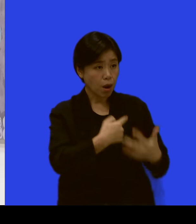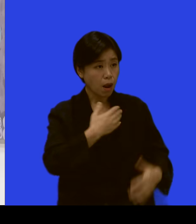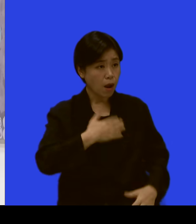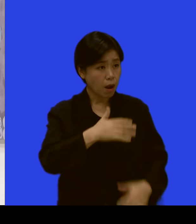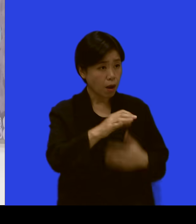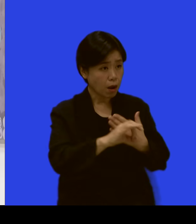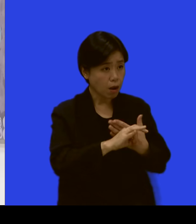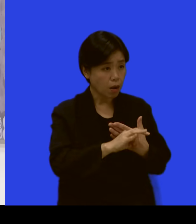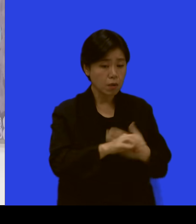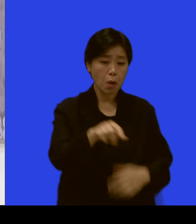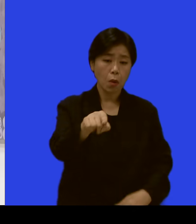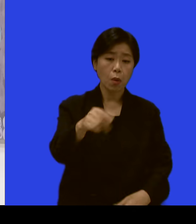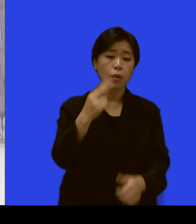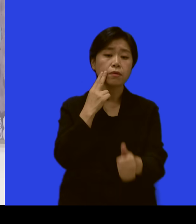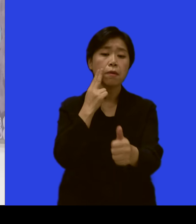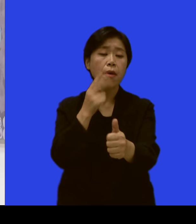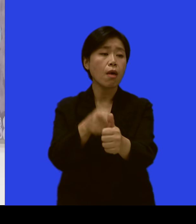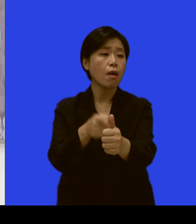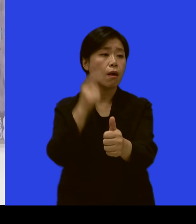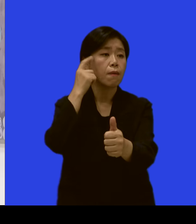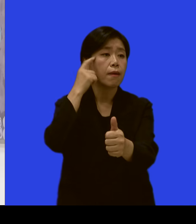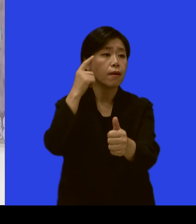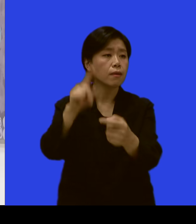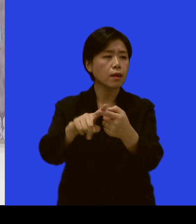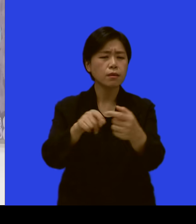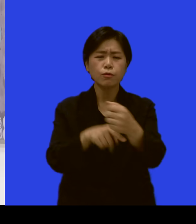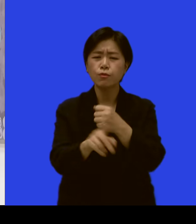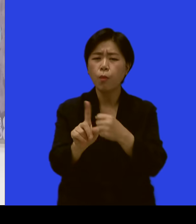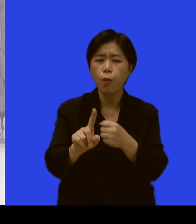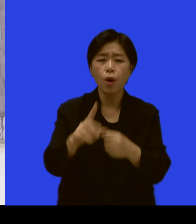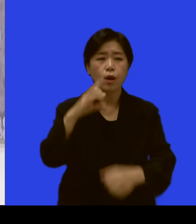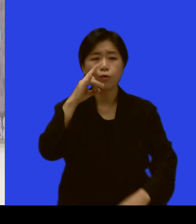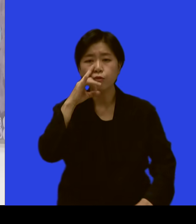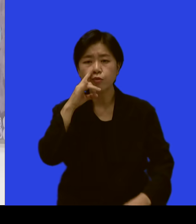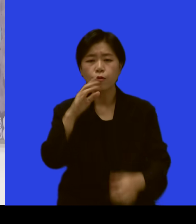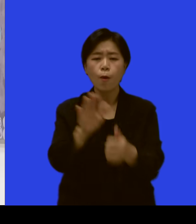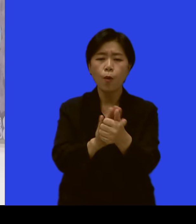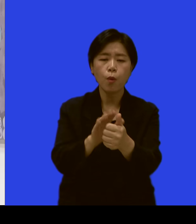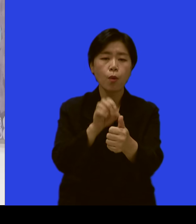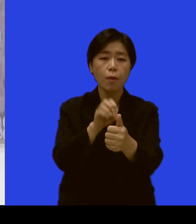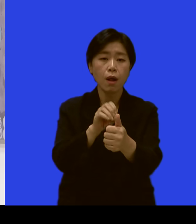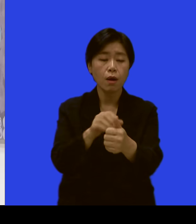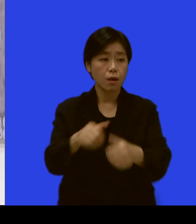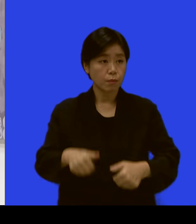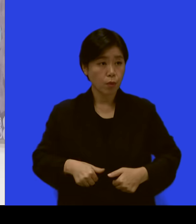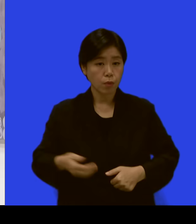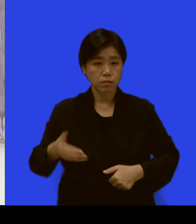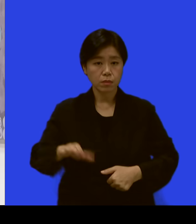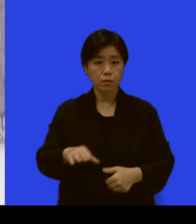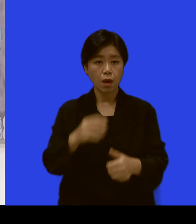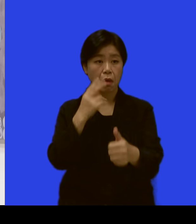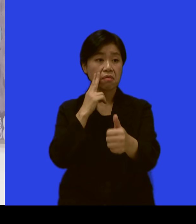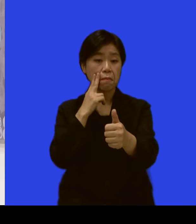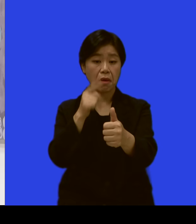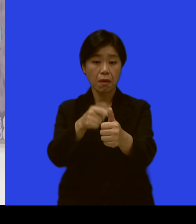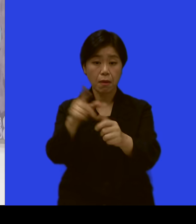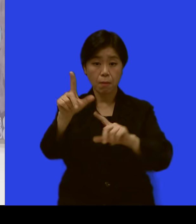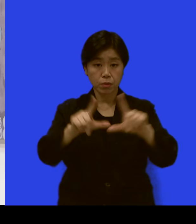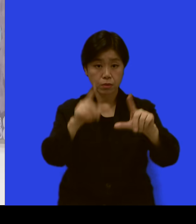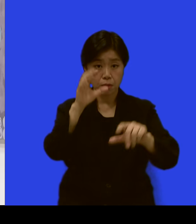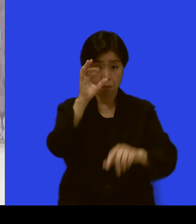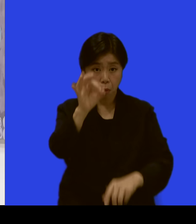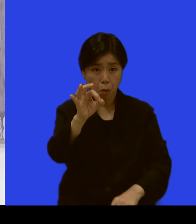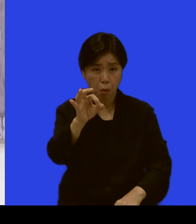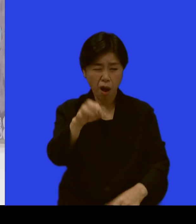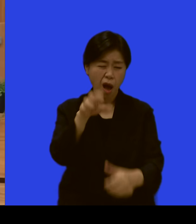수밖에 없었는지가 궁금해야지. 그 행위 자체를 정죄하라고 내가 너한테 거기를 보냈니? 라는 마음이 들었어요. 예. 근데 그게